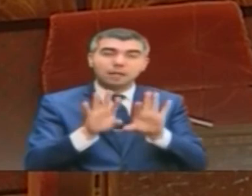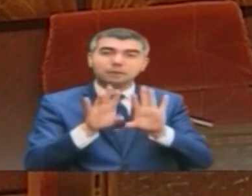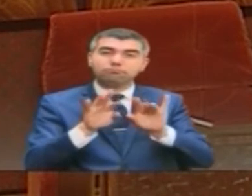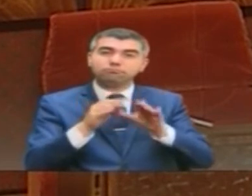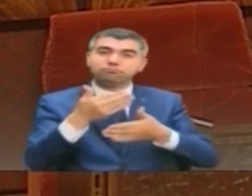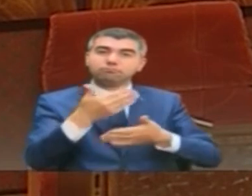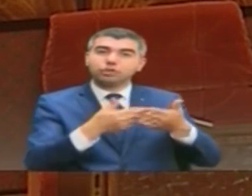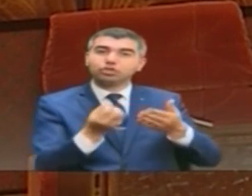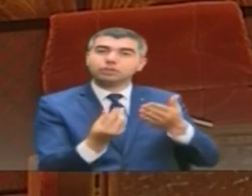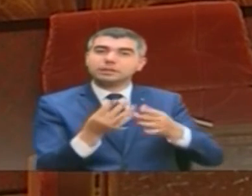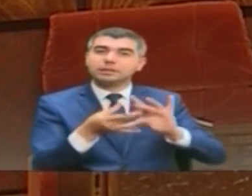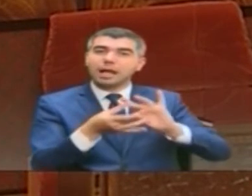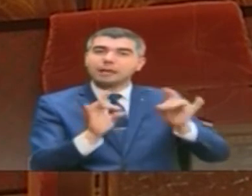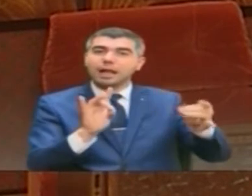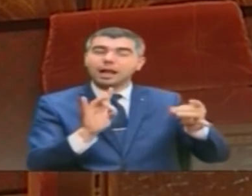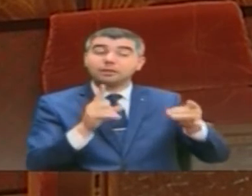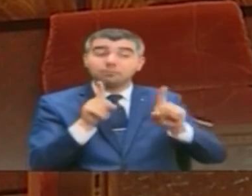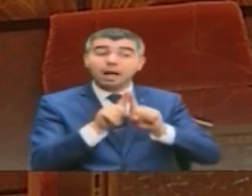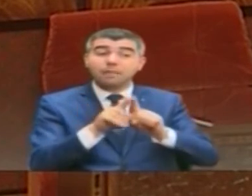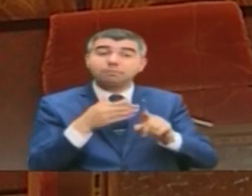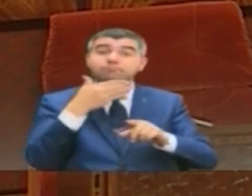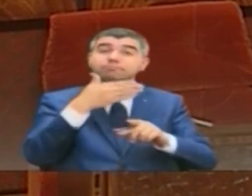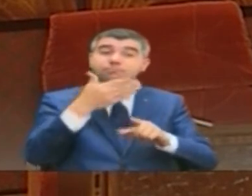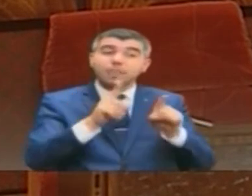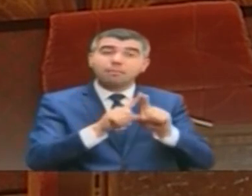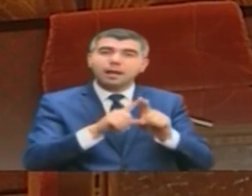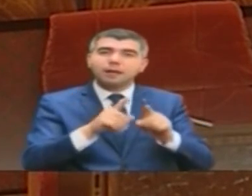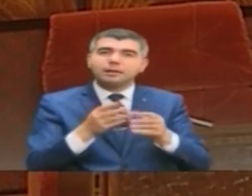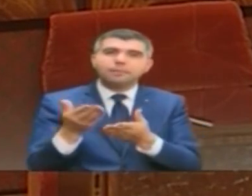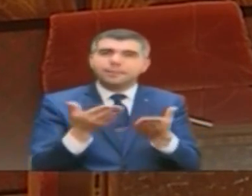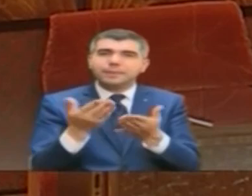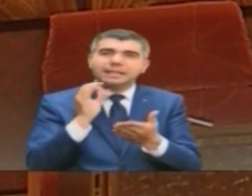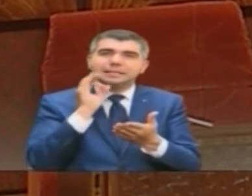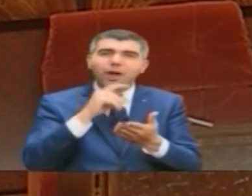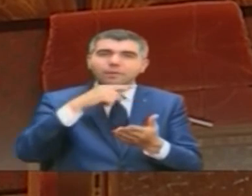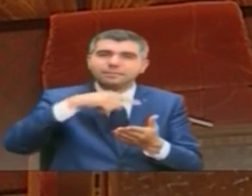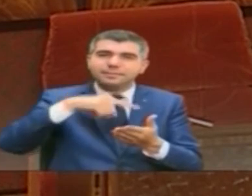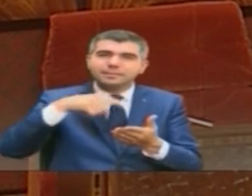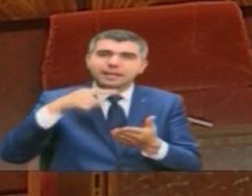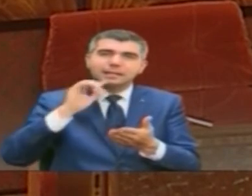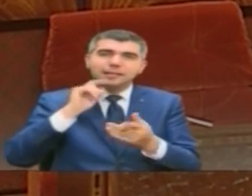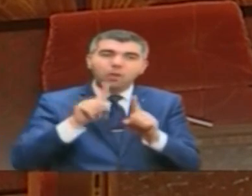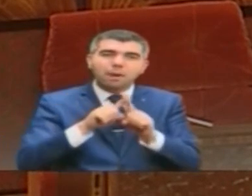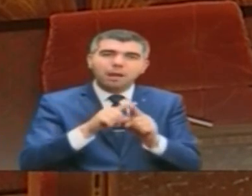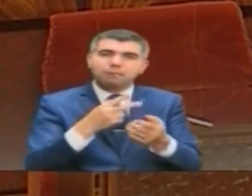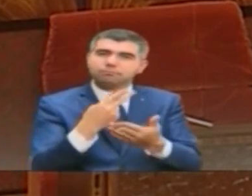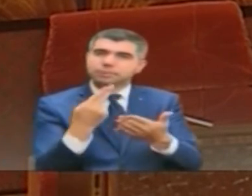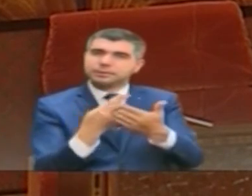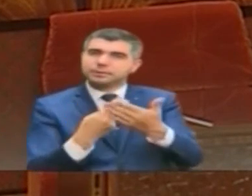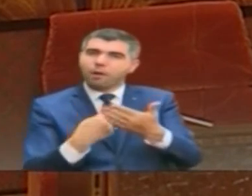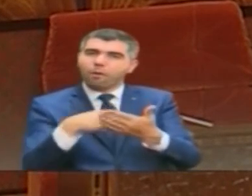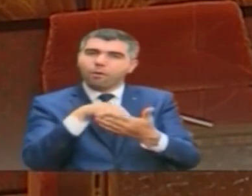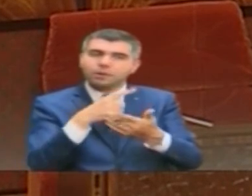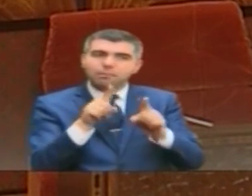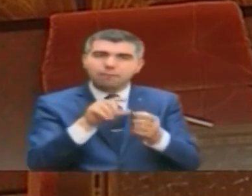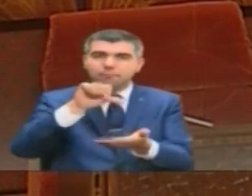استباقي من خلال توقع ديال مخاطر الحرائق يعتمد على يعتمد على خرائط تحدد المجالات